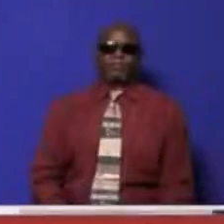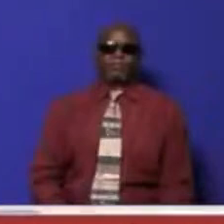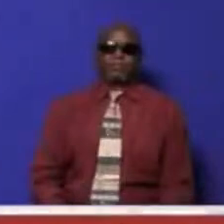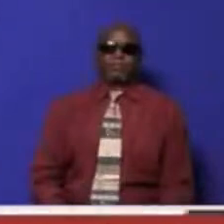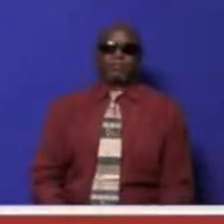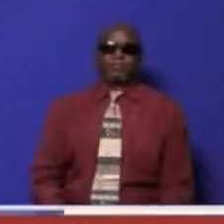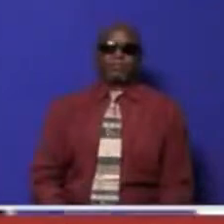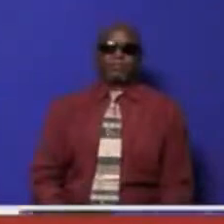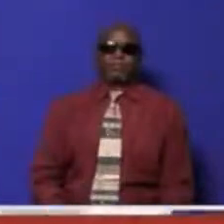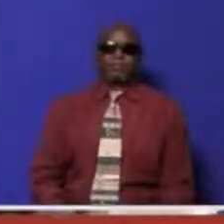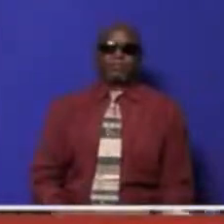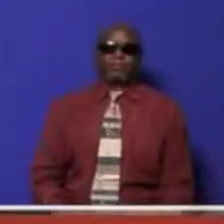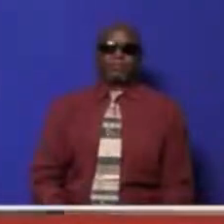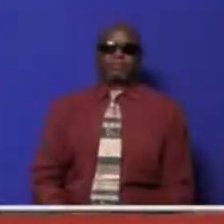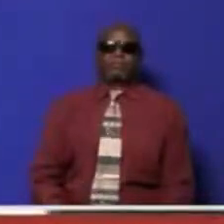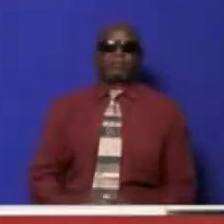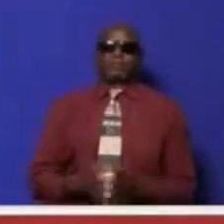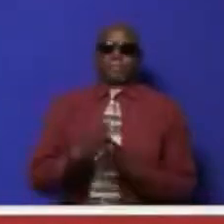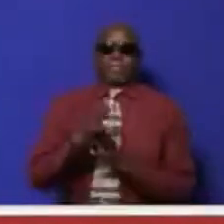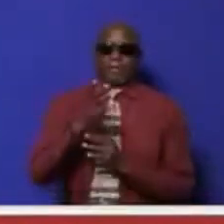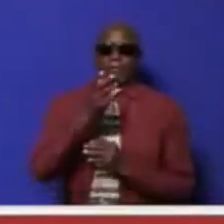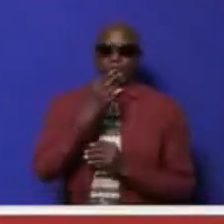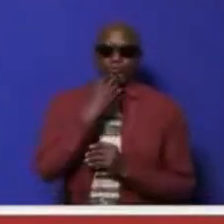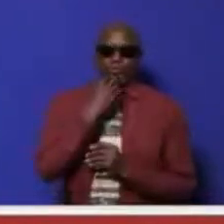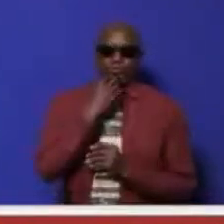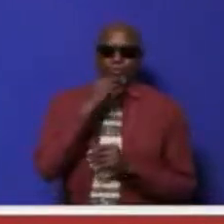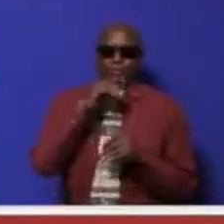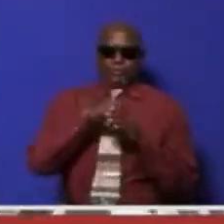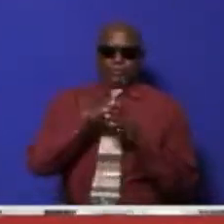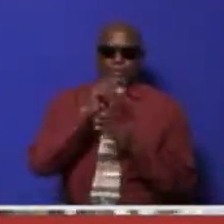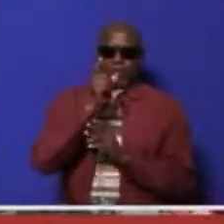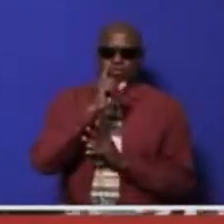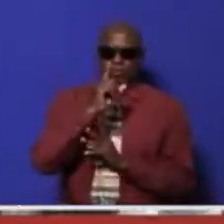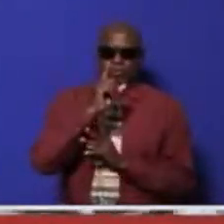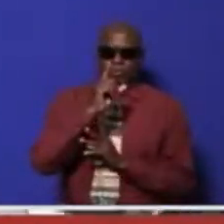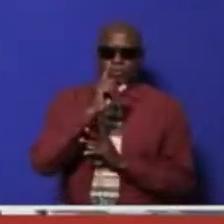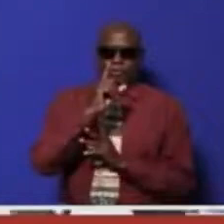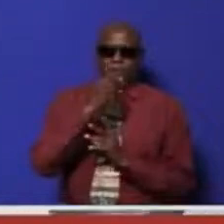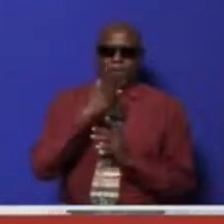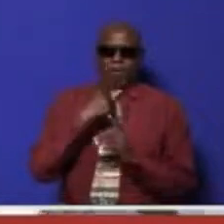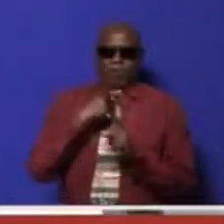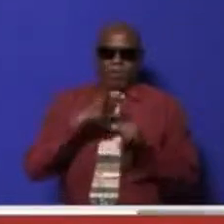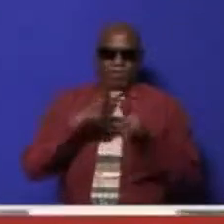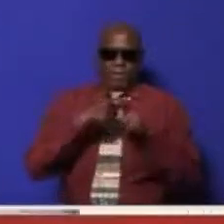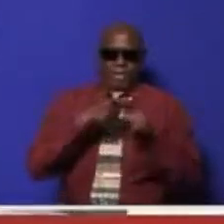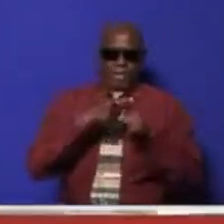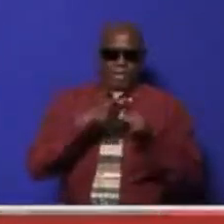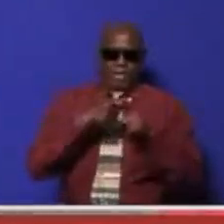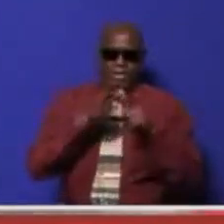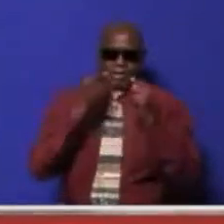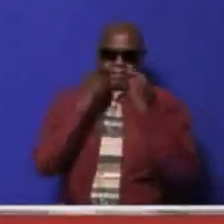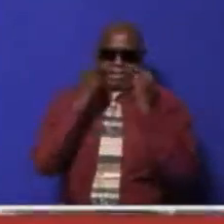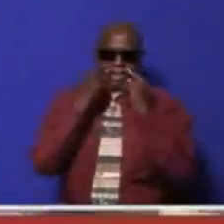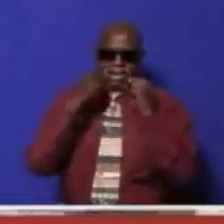Ndiyo taswira kamili siku ya Jumanne jijini Nairobi. Mbio sawia na zapaka na panya kwa zaidi ya masaa matatu kati